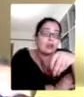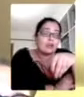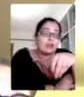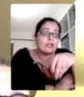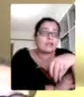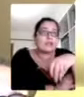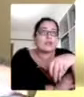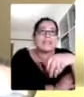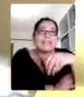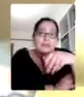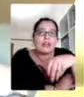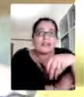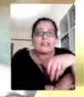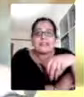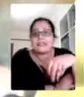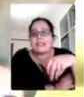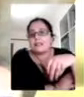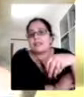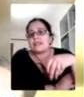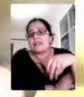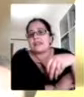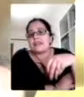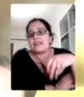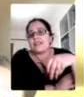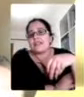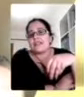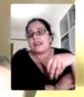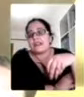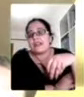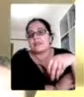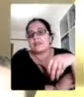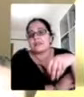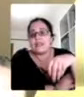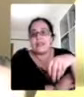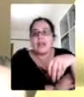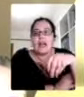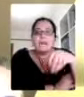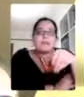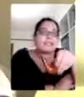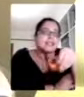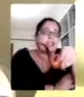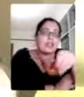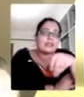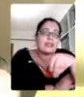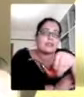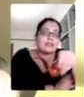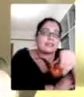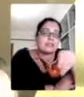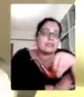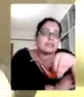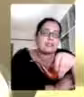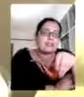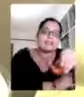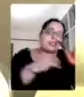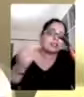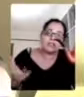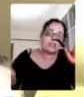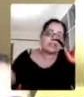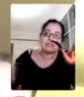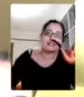şikayetleri yok. Çünkü plasebo etkisi diye de bir gerçek var hayatımızda. Ama mesela Ya Şadan Bey de sizinki